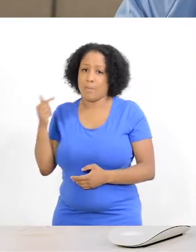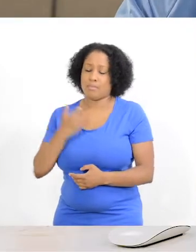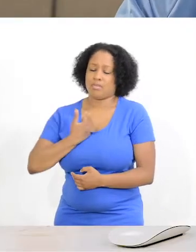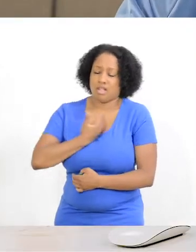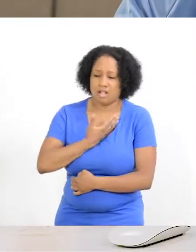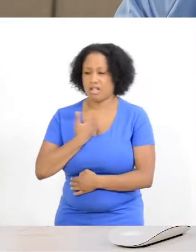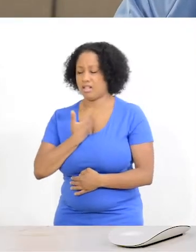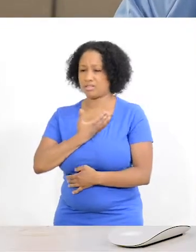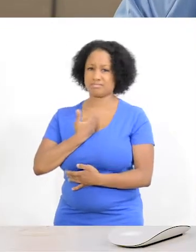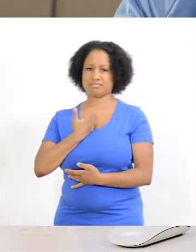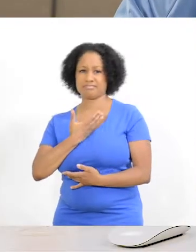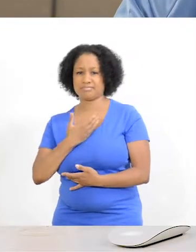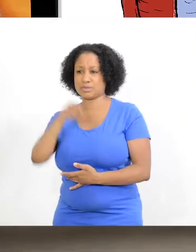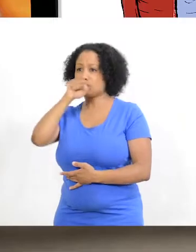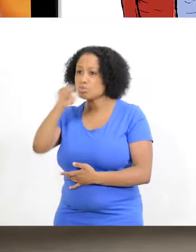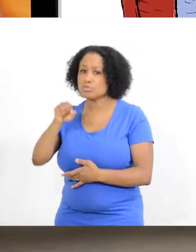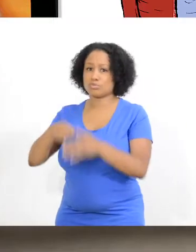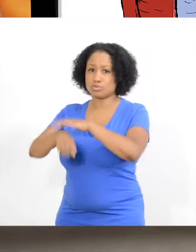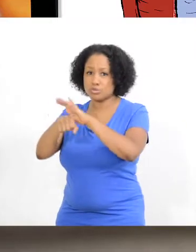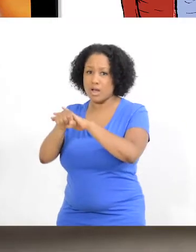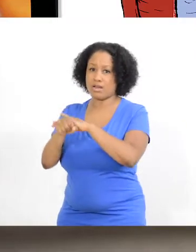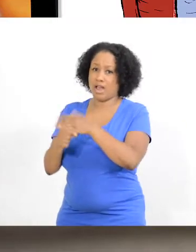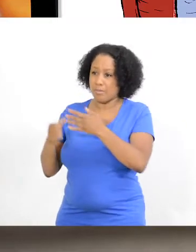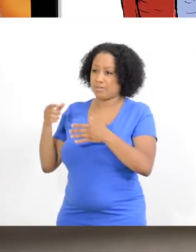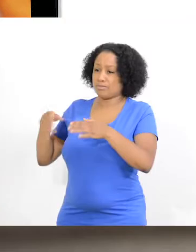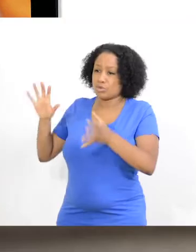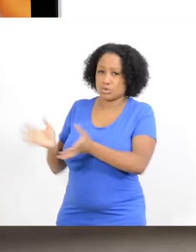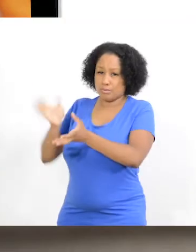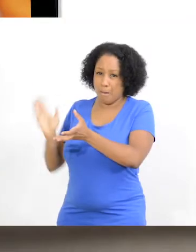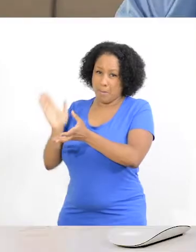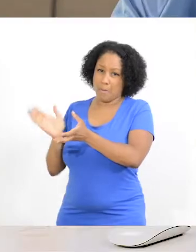das Fußballspielen. Aber seit dem Hinternhauen hat er nicht so wirklich Lust, zum Training zu gehen.